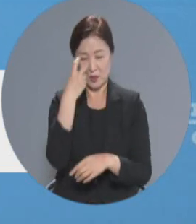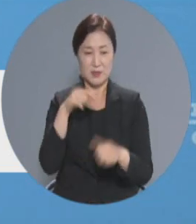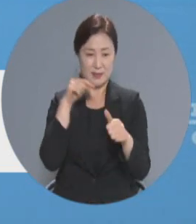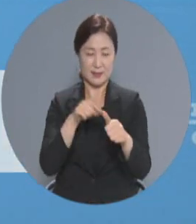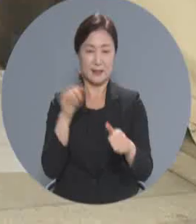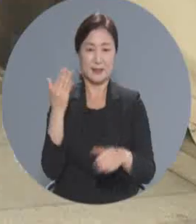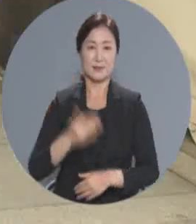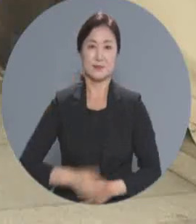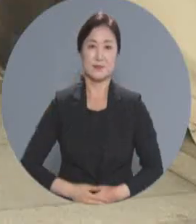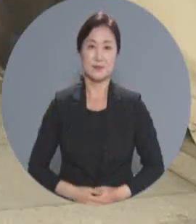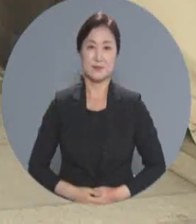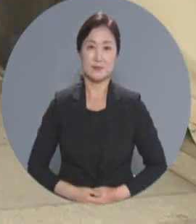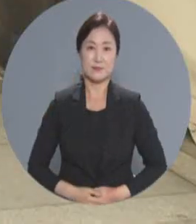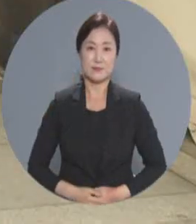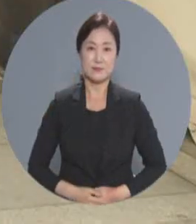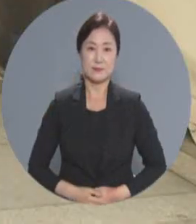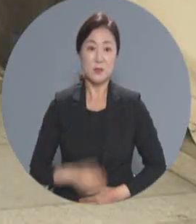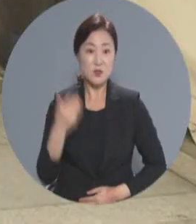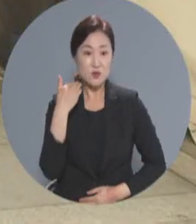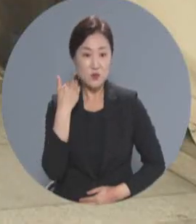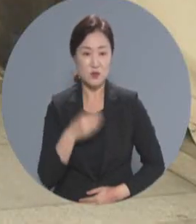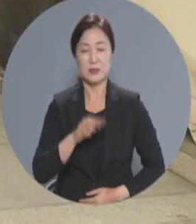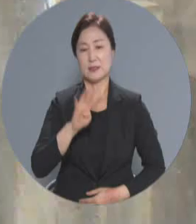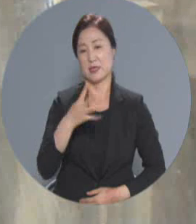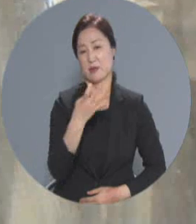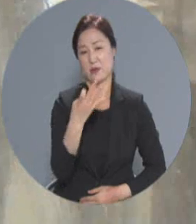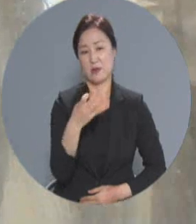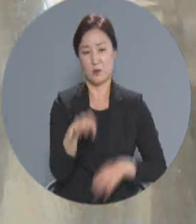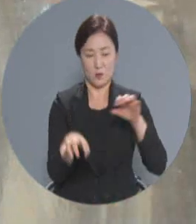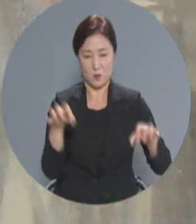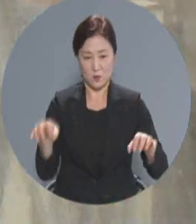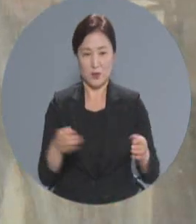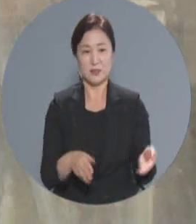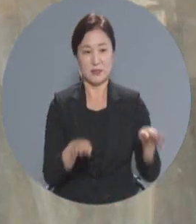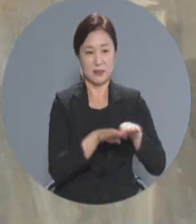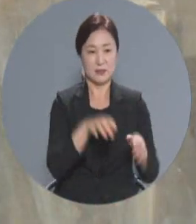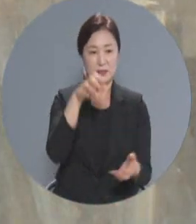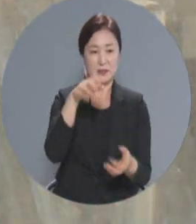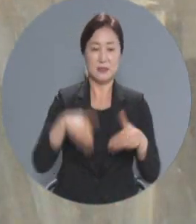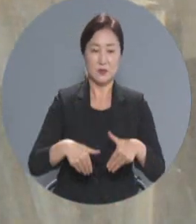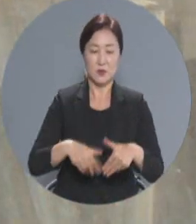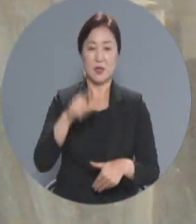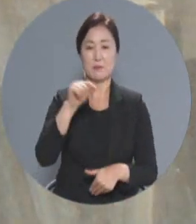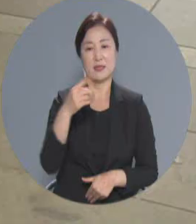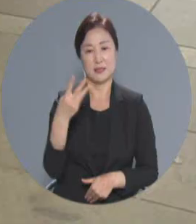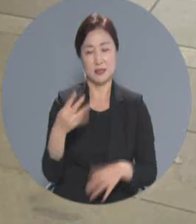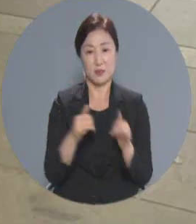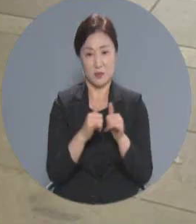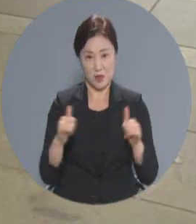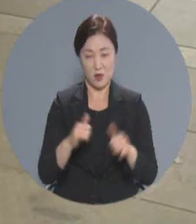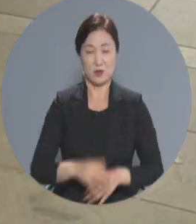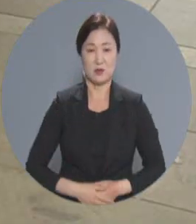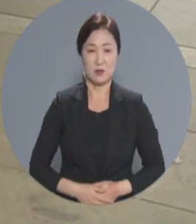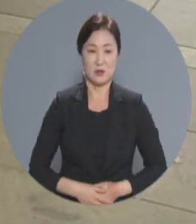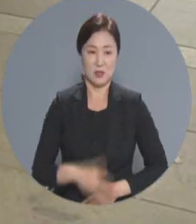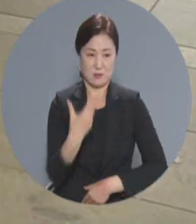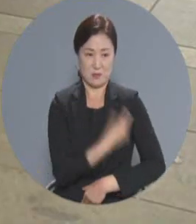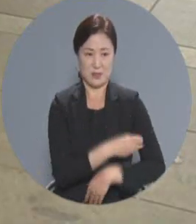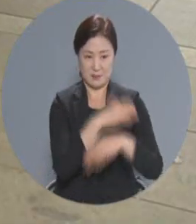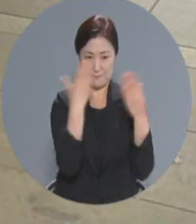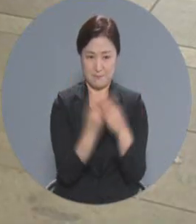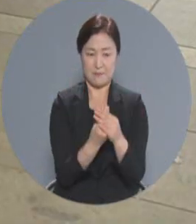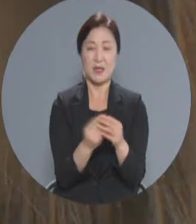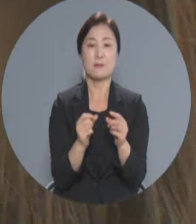예정입니다. 대상은 414개 시설에 종사자는 1만 4천여 명입니다. 이들 대부분은 백신 접종을